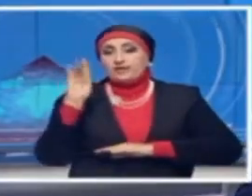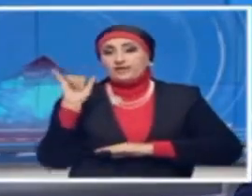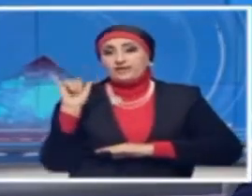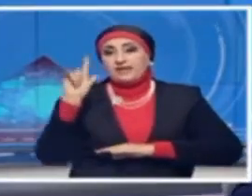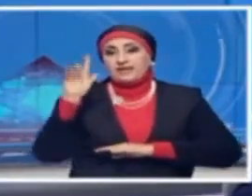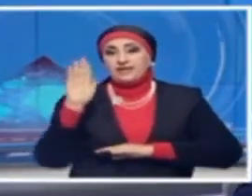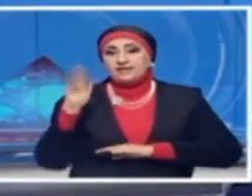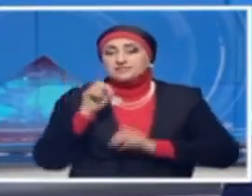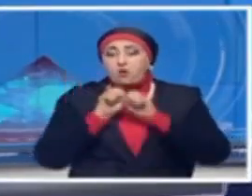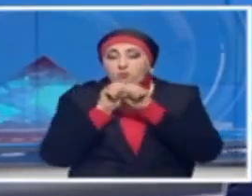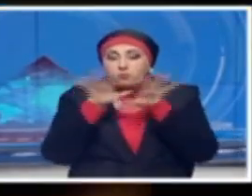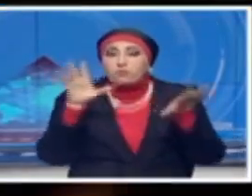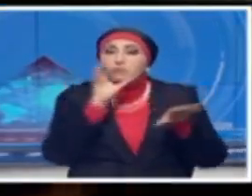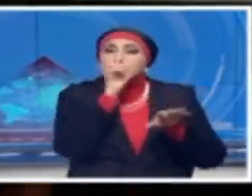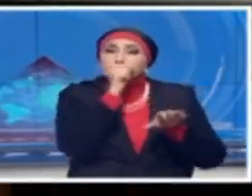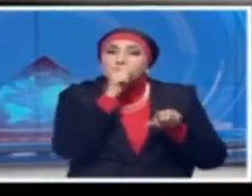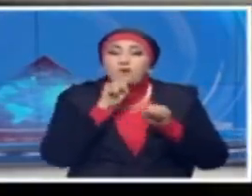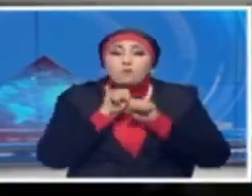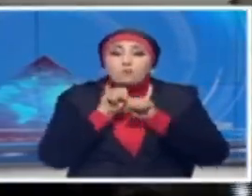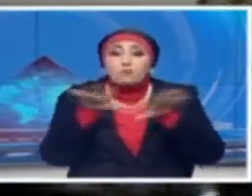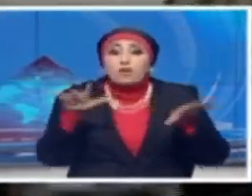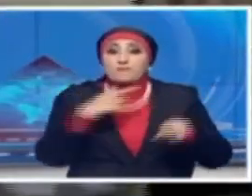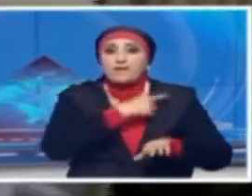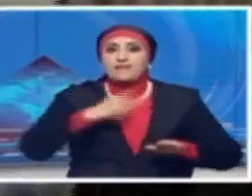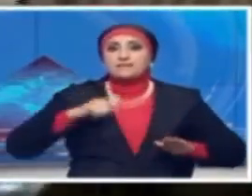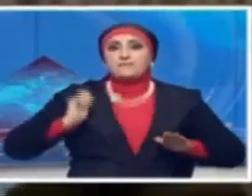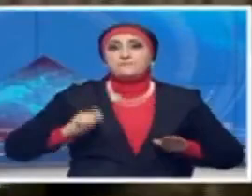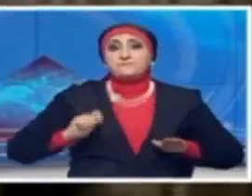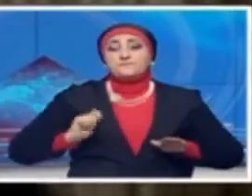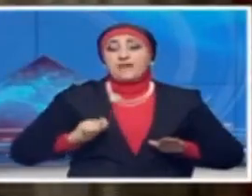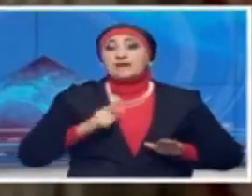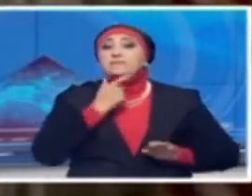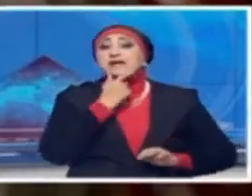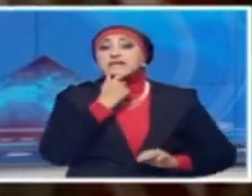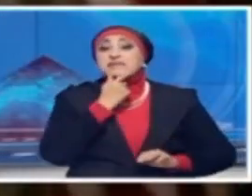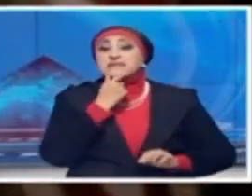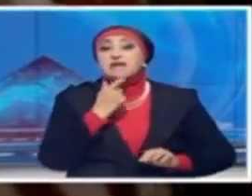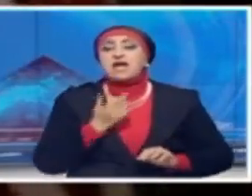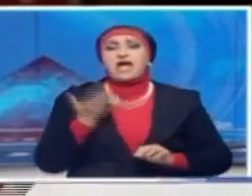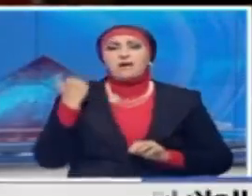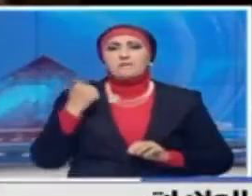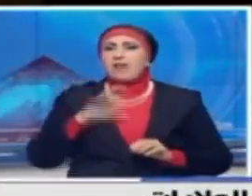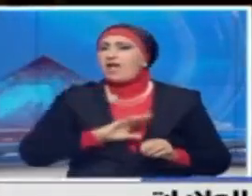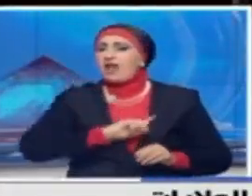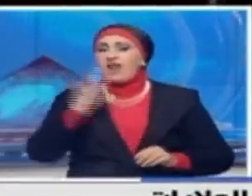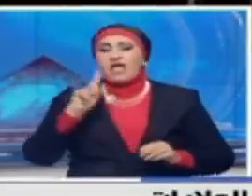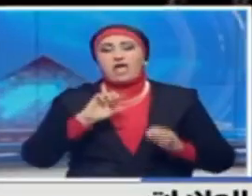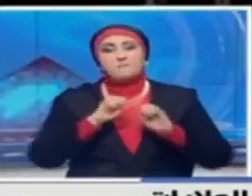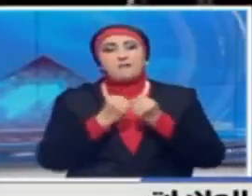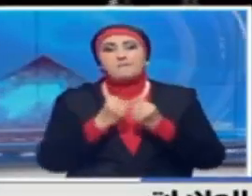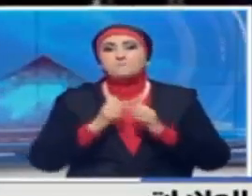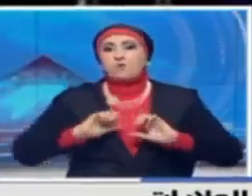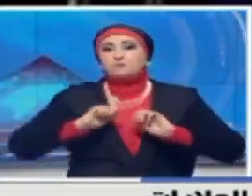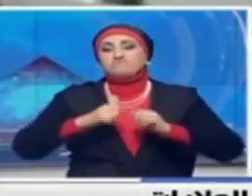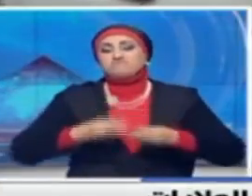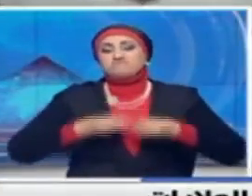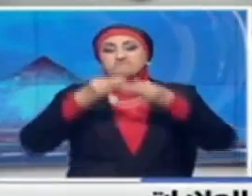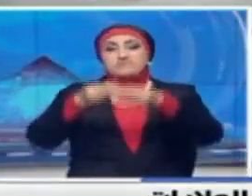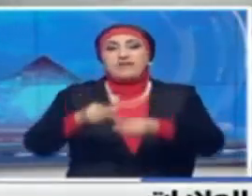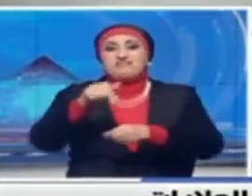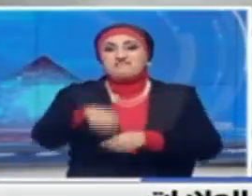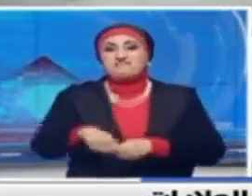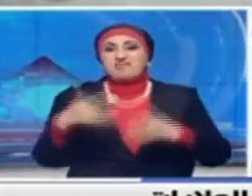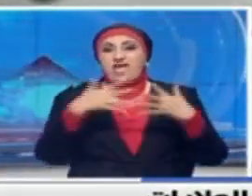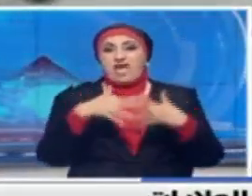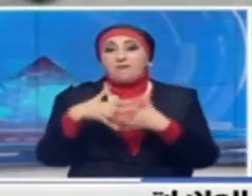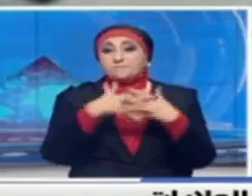سرية، ويأتي هذا بعد أن ألغت محكمة لندن العليا حكما سابقا رفض تسليم أسانج للولايات المتحدة